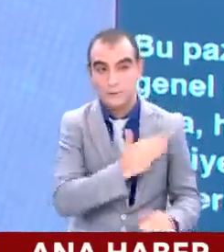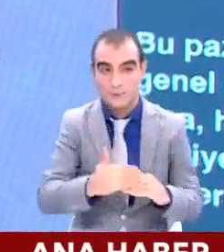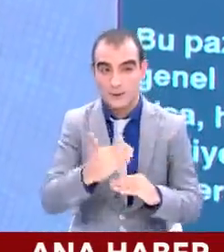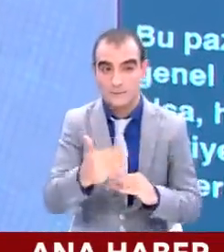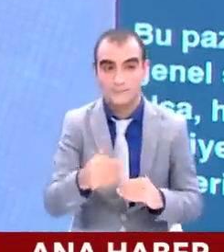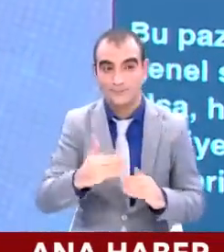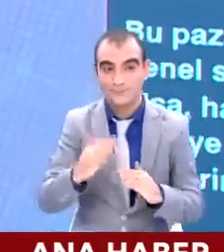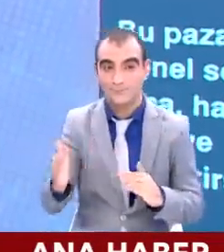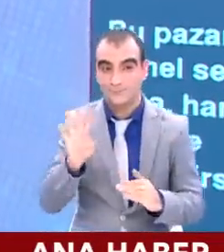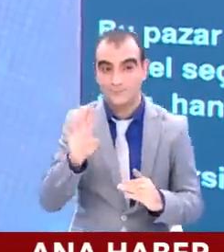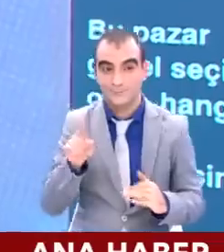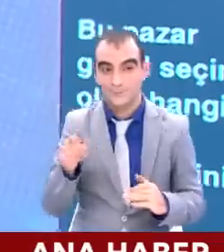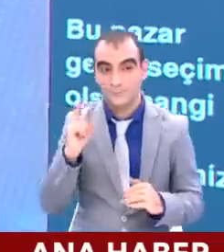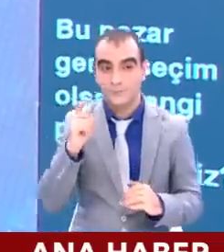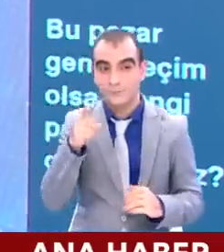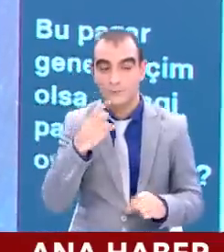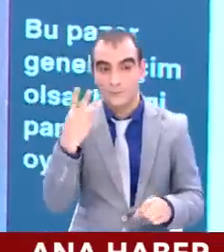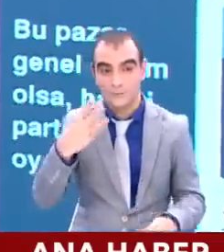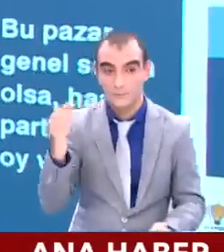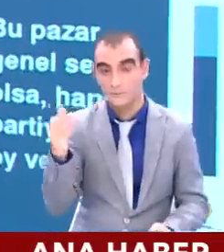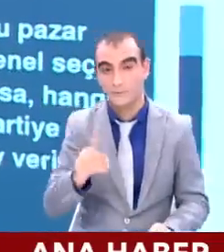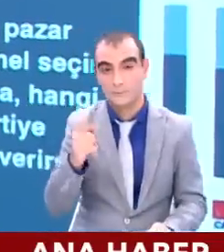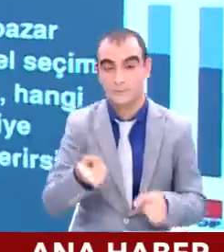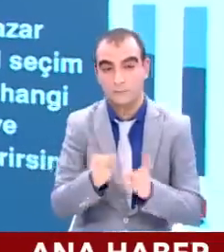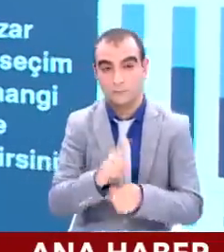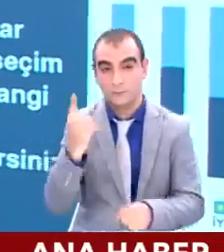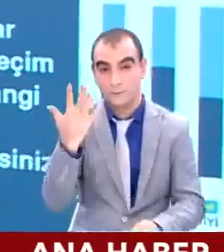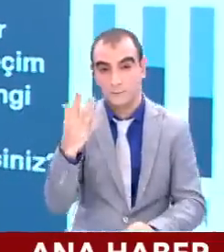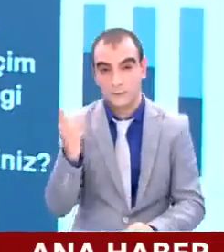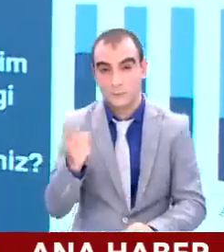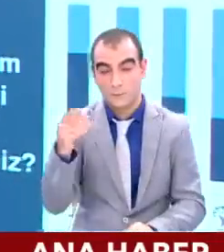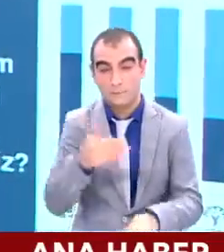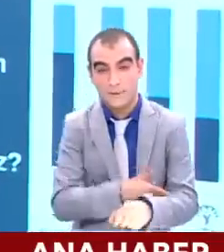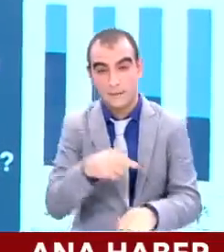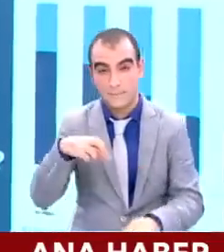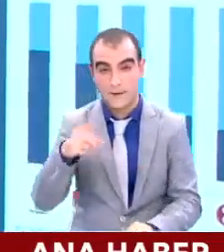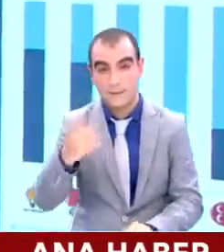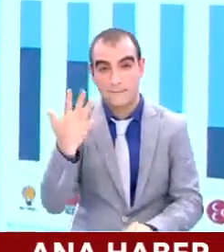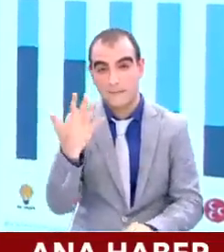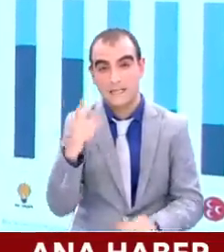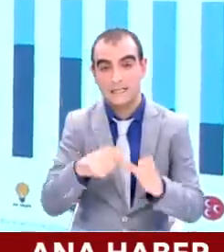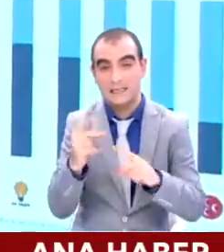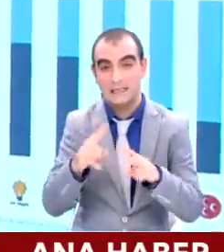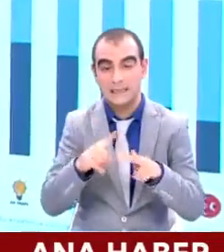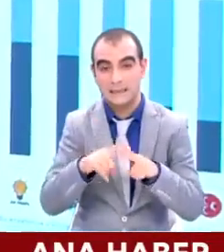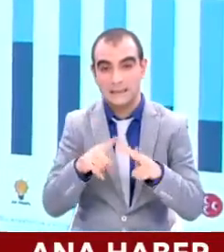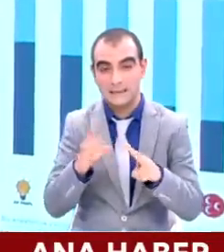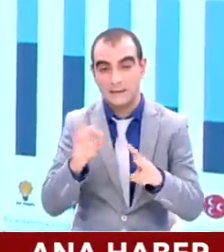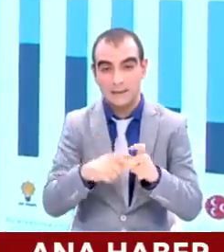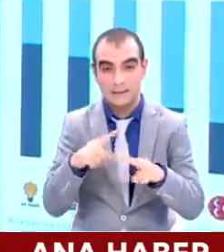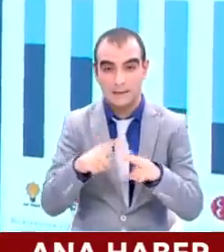arkasından %41.9'da Erdoğan geliyormuş sonra %5.8'de Muharrem İnce 5'le de silah o an geliyormuş